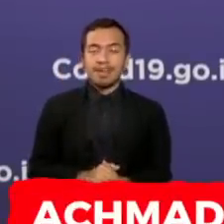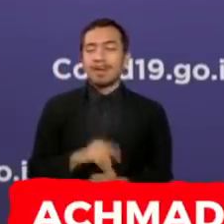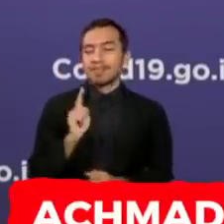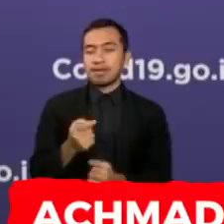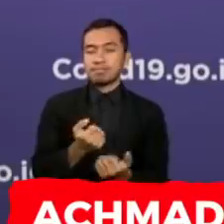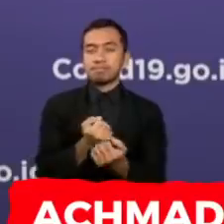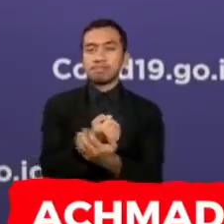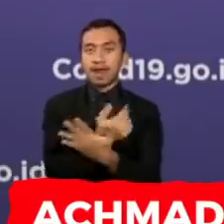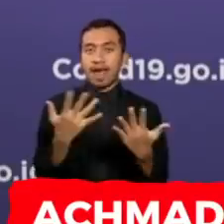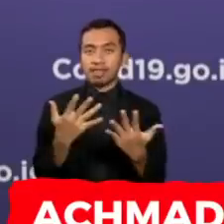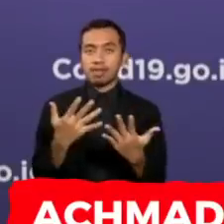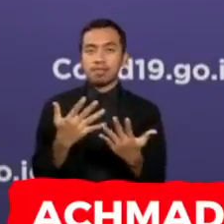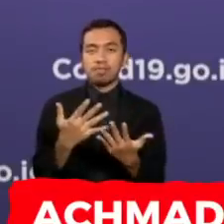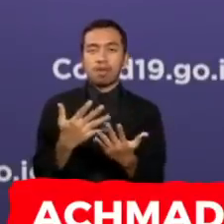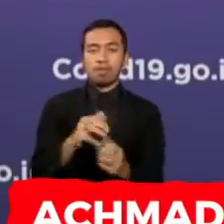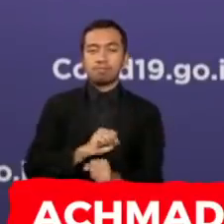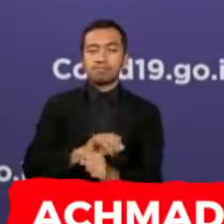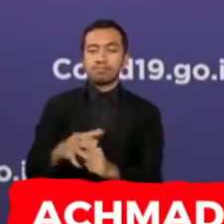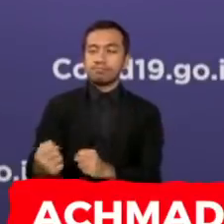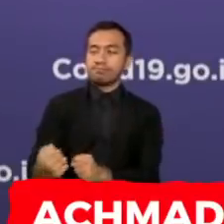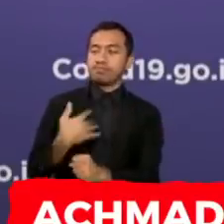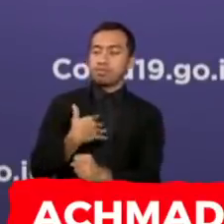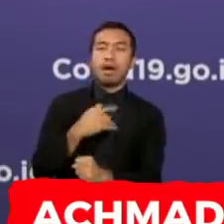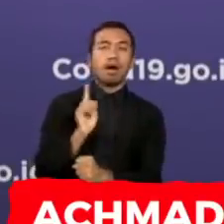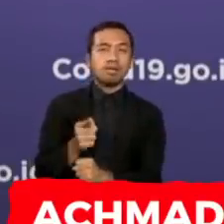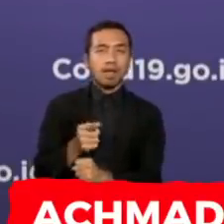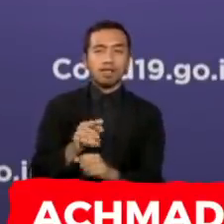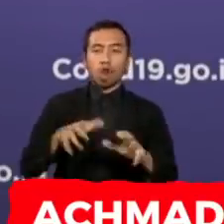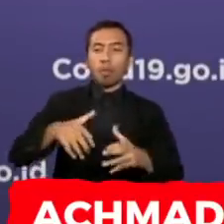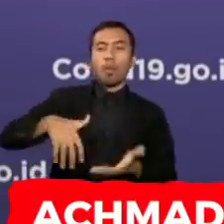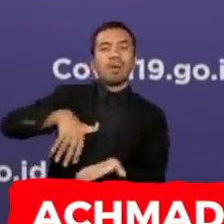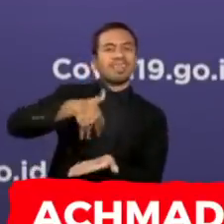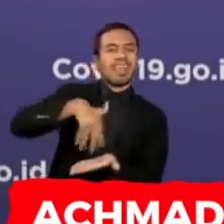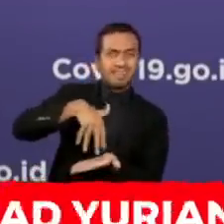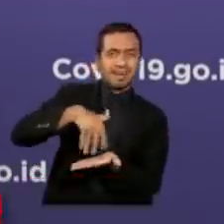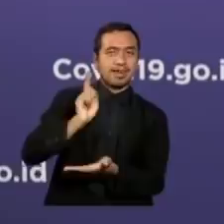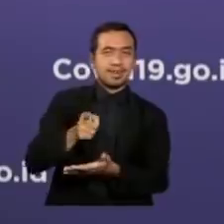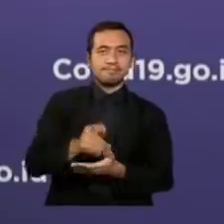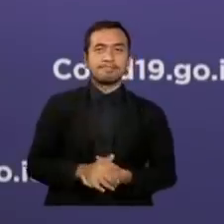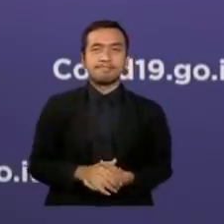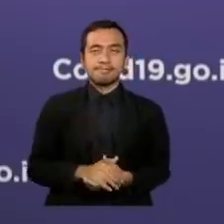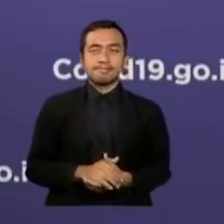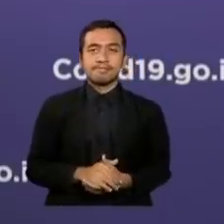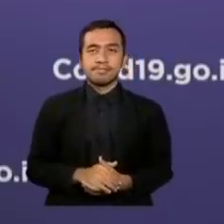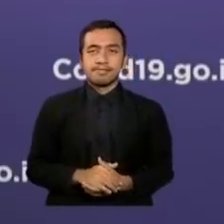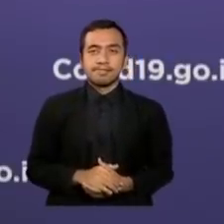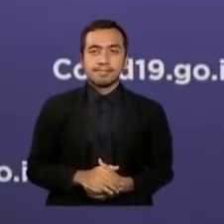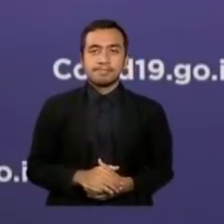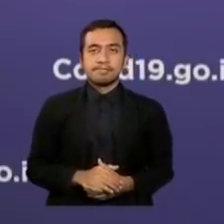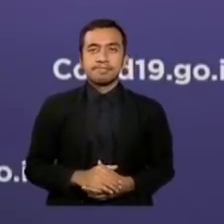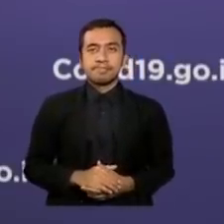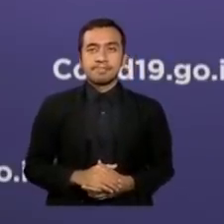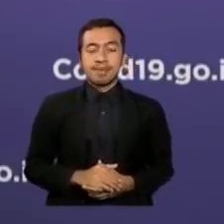penyakit Hai sehingga kemudian menjadi tertular inilah yang menjadi catatan-catatan kita yang bersama-sama